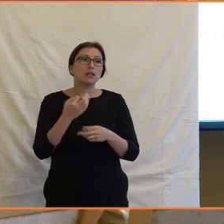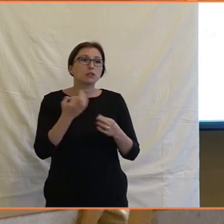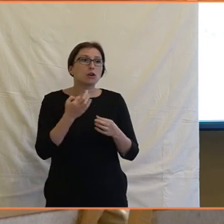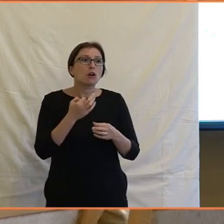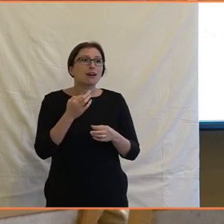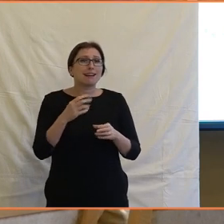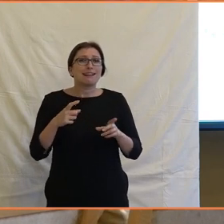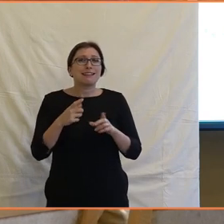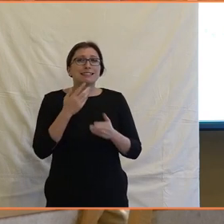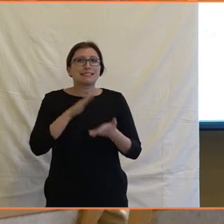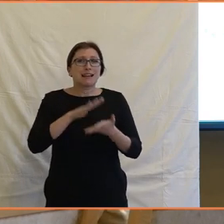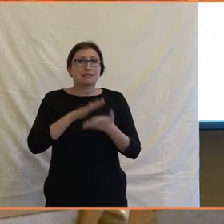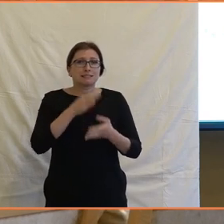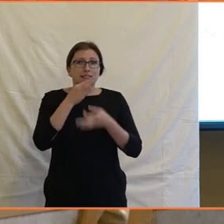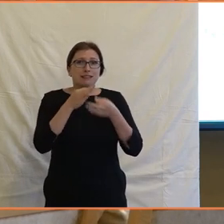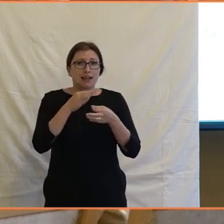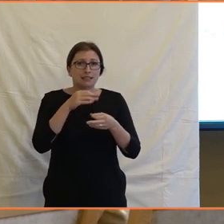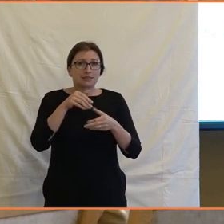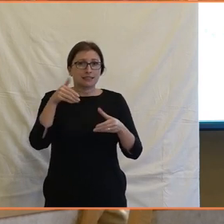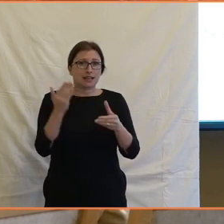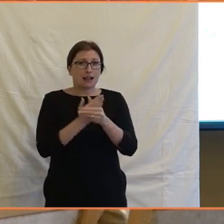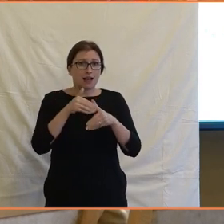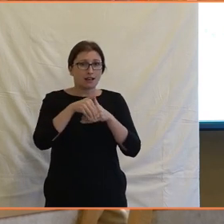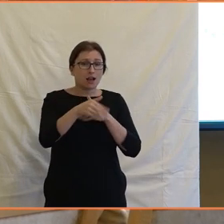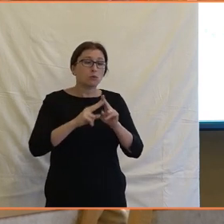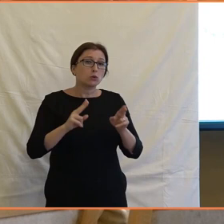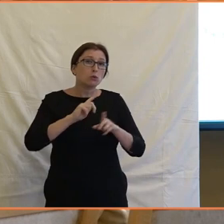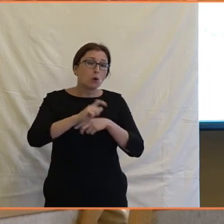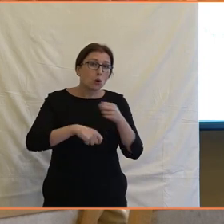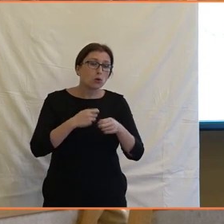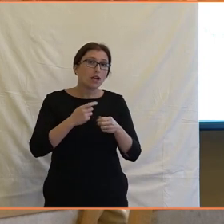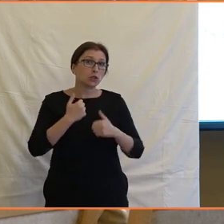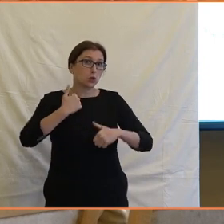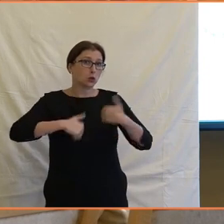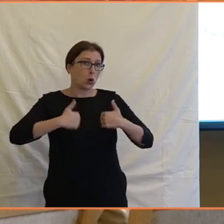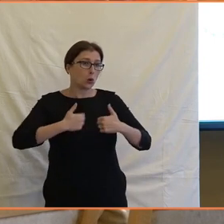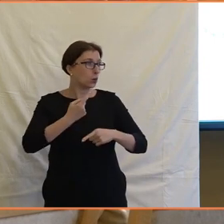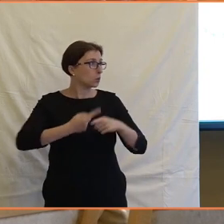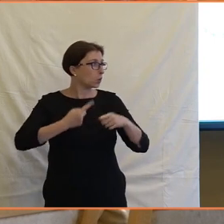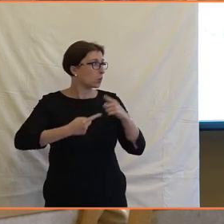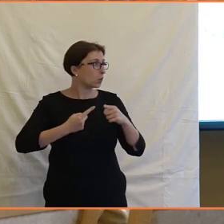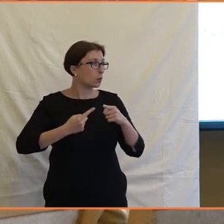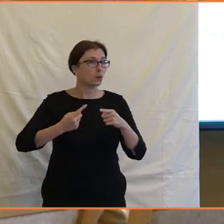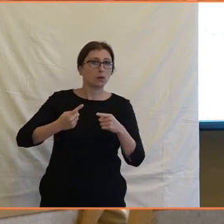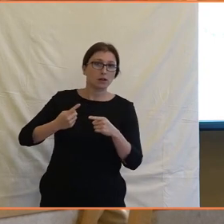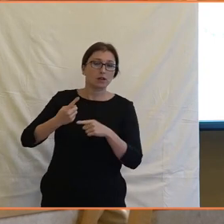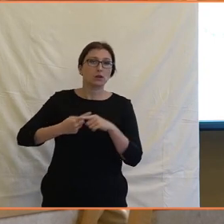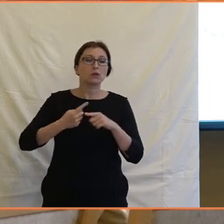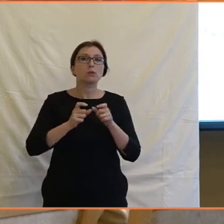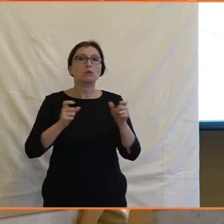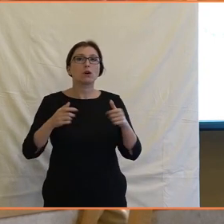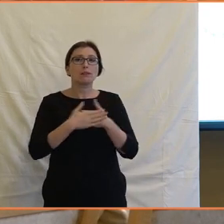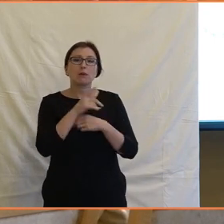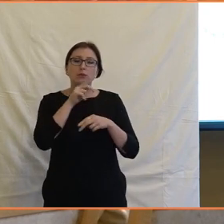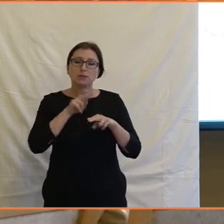datovými schránkama, jestli se tomu přece nějak nepověnovat. Můžeme to udělat takovou formou takový jako soutěže, trošku tady tak jako gamifikovat tady ten prostor, protože nám tady má